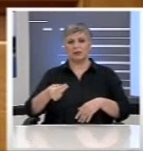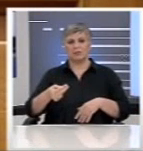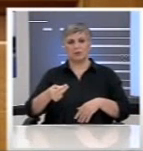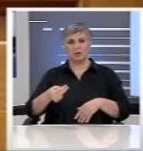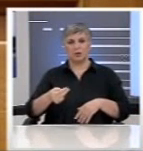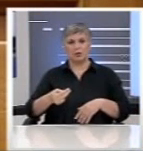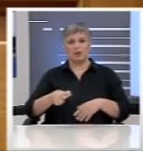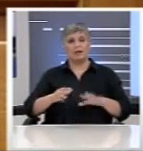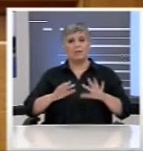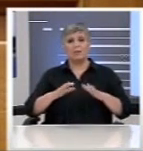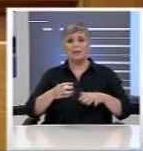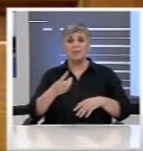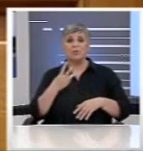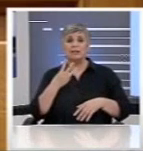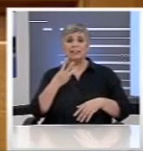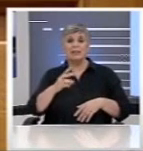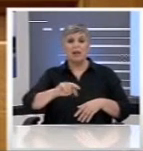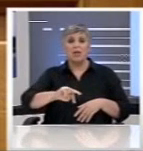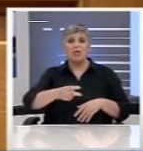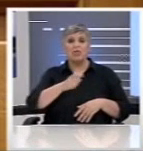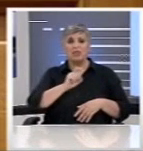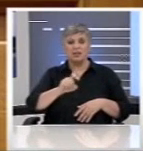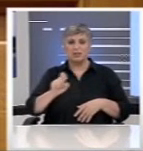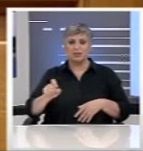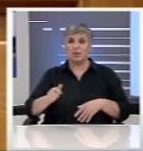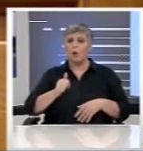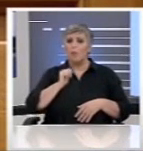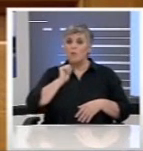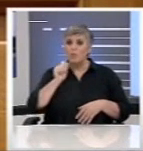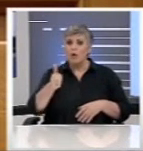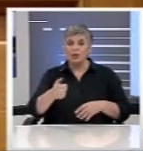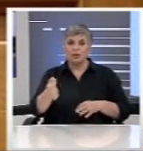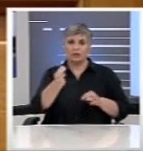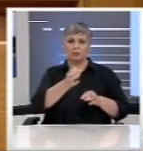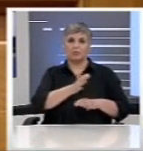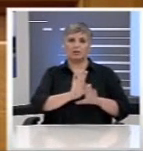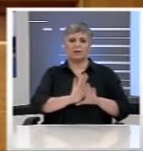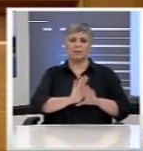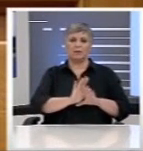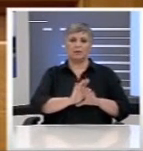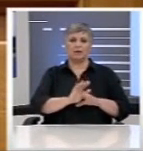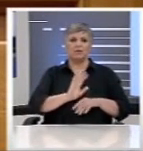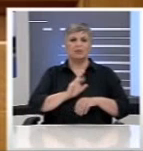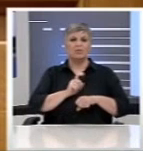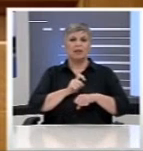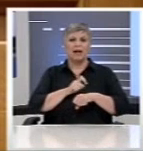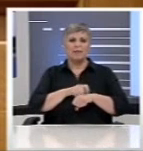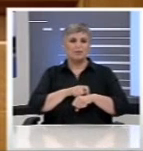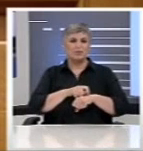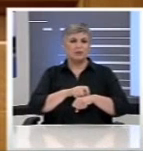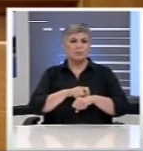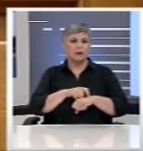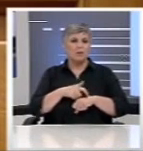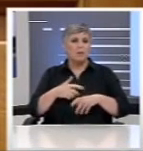3.600 εθελούσια δήλωση. Εμείς το καταφέραμε αυτό. Τώρα, κύριε Μητσοτάκη, το πώς